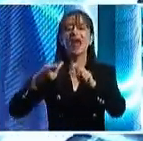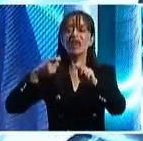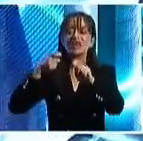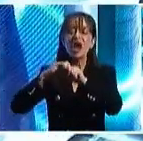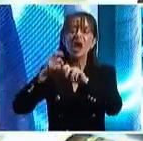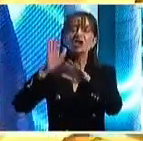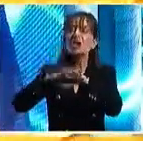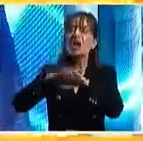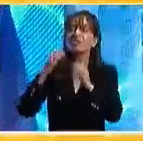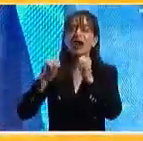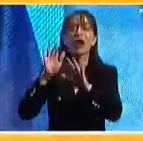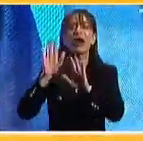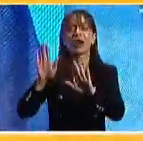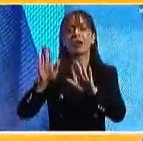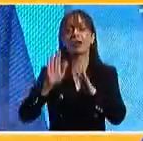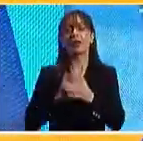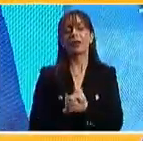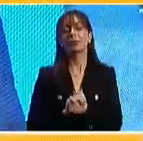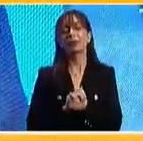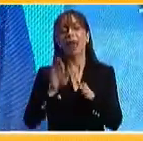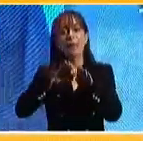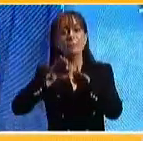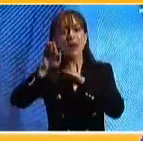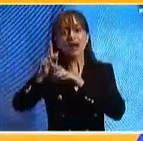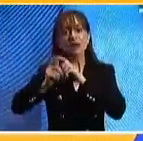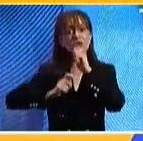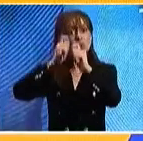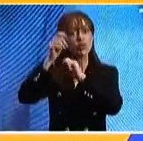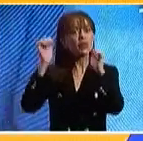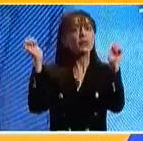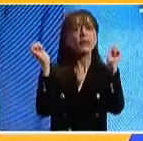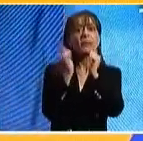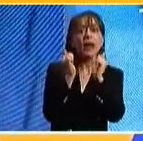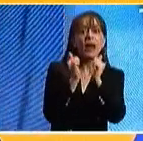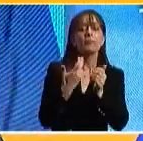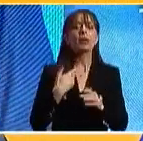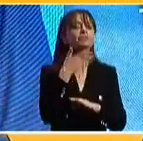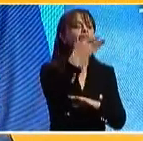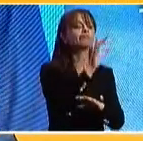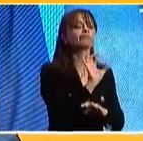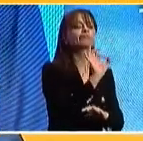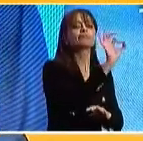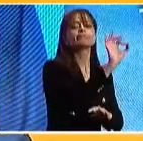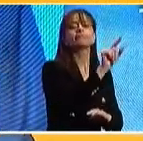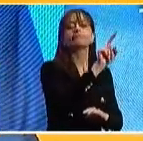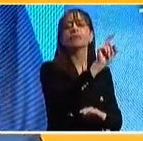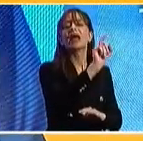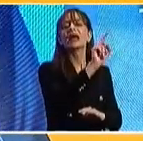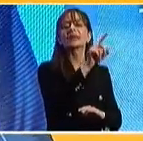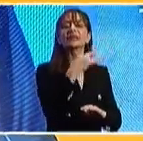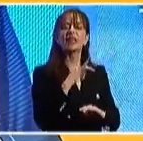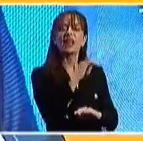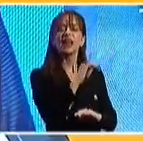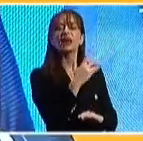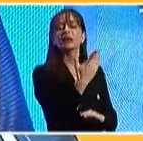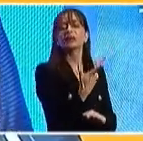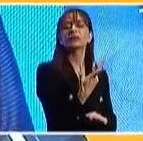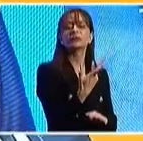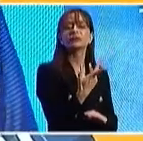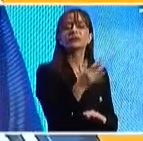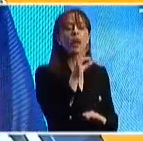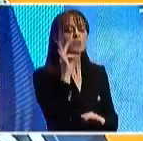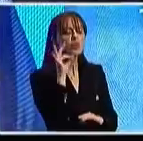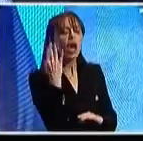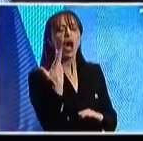et uygulamamız, bu uygulamayla birlikte de gittiğimiz her yerde bize en yakın, en müsait